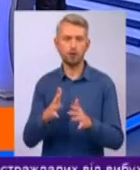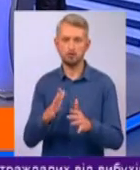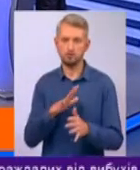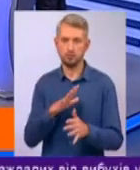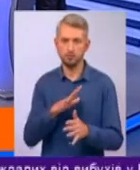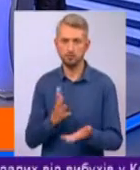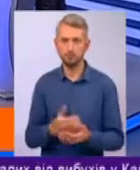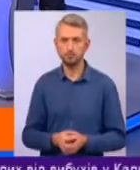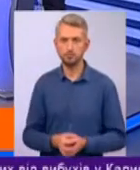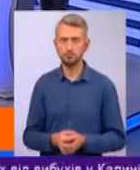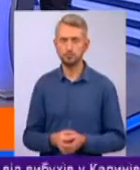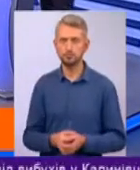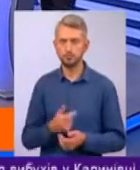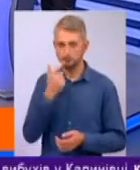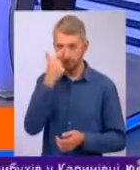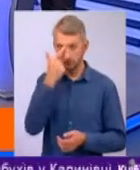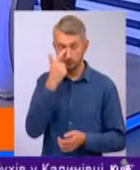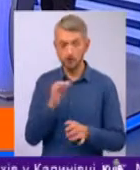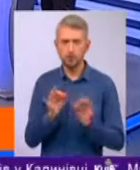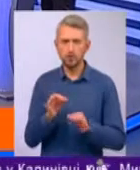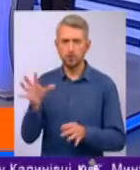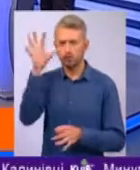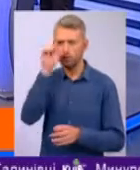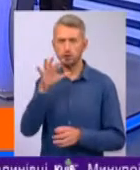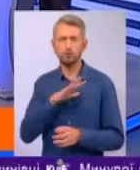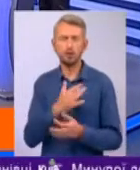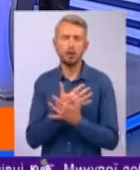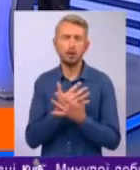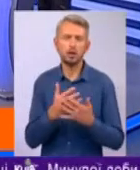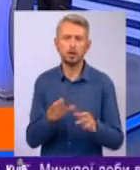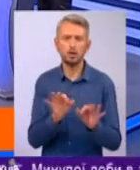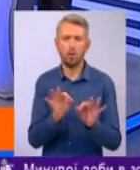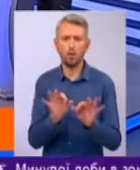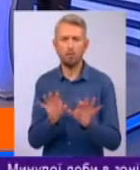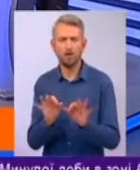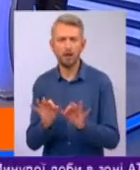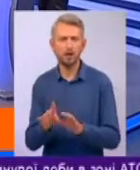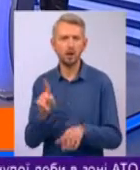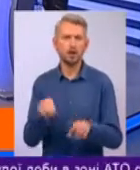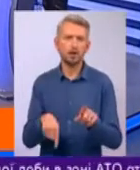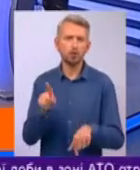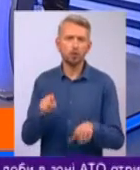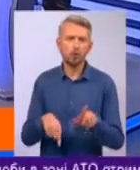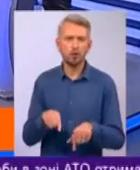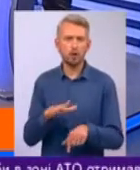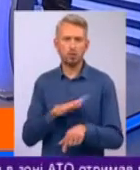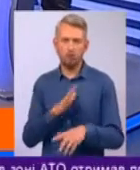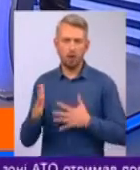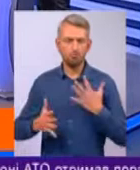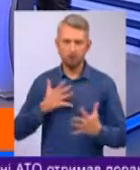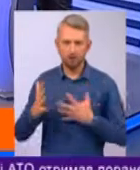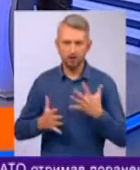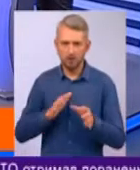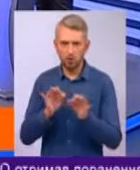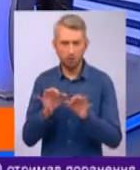сталося. Звичайно, ось вночі було дуже багато різних коментарів, інколи, можливо, і певним чином емоційних.